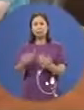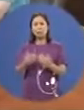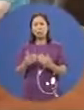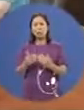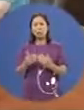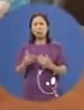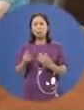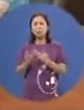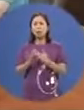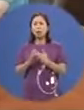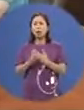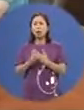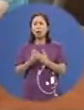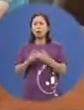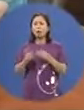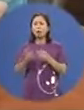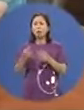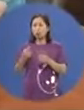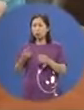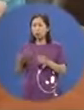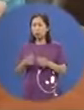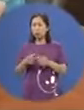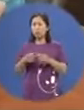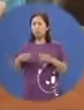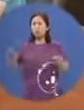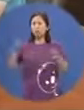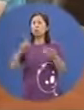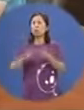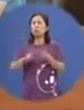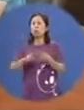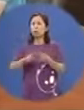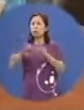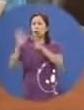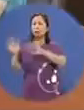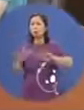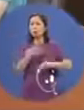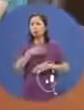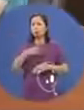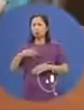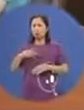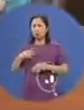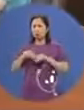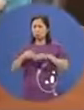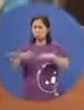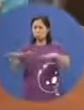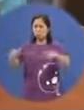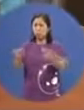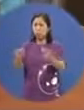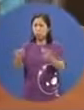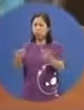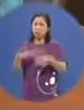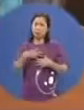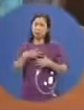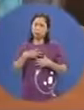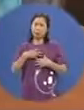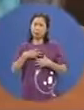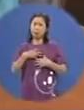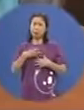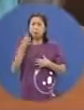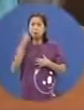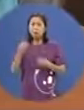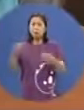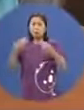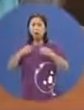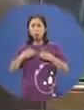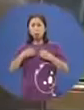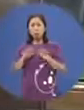行していまして、はいはい、まあ、心配されている妊婦も多いかと思うんですけれども、はい、妊婦が風疹にかかった場合はどんな影